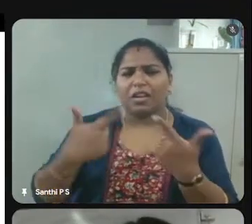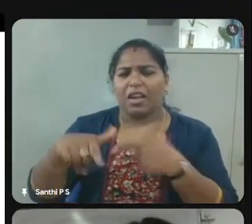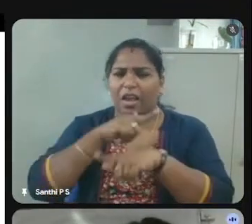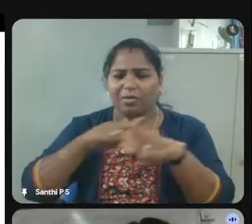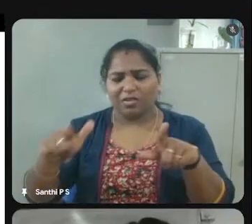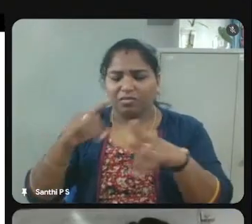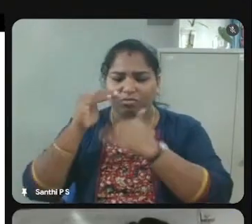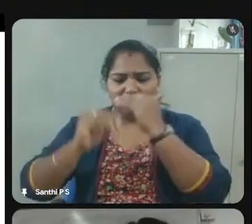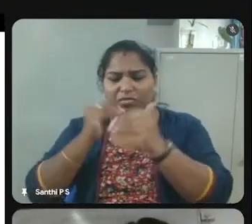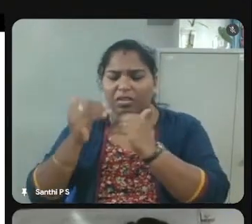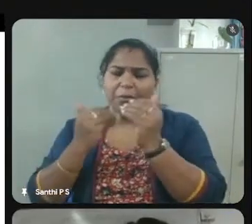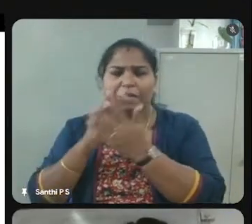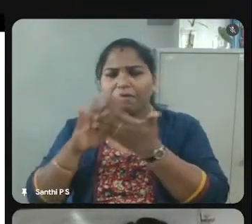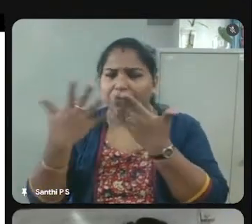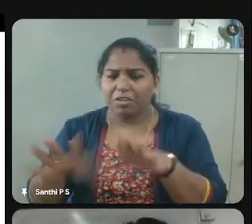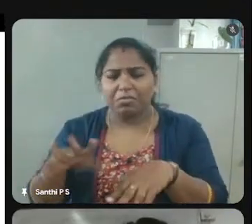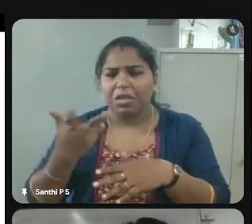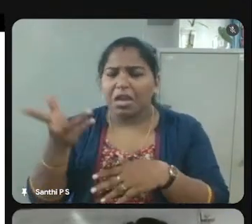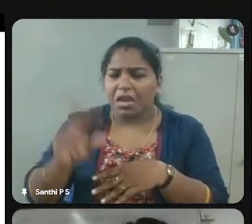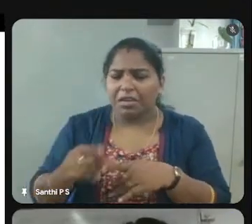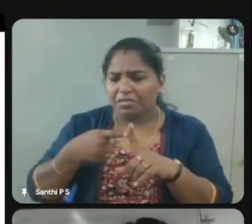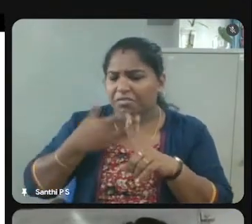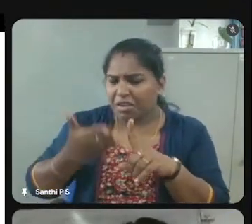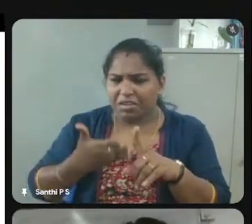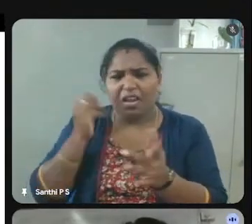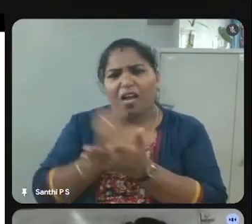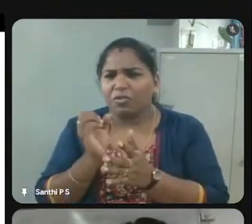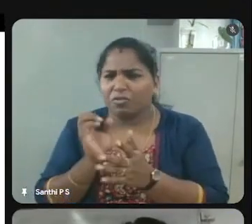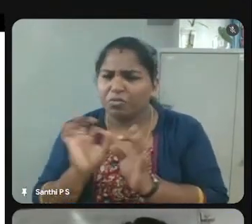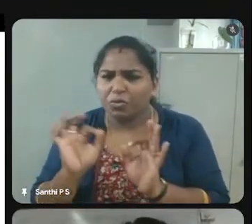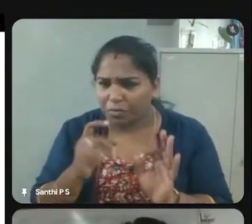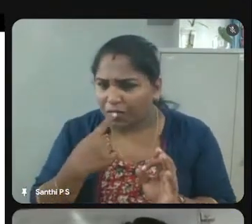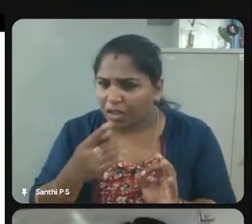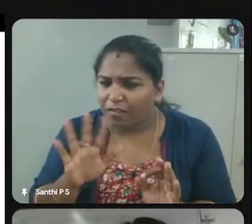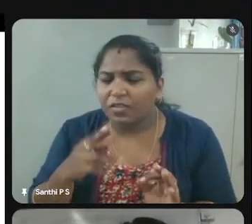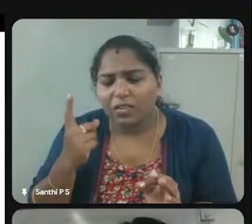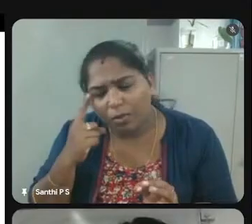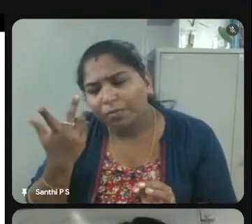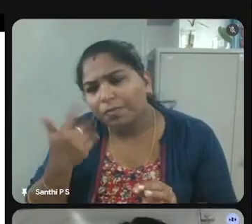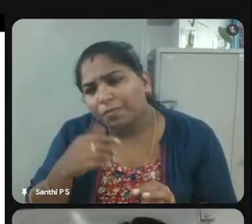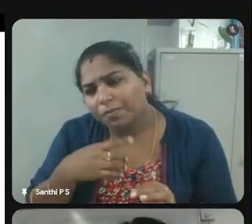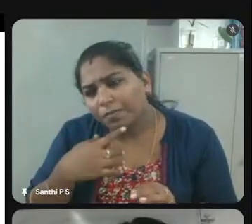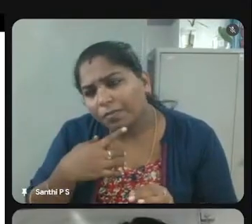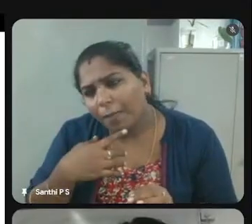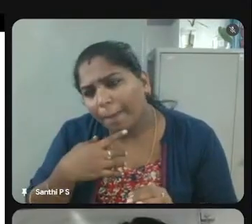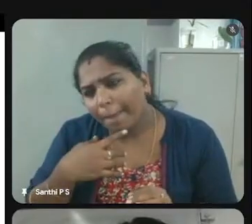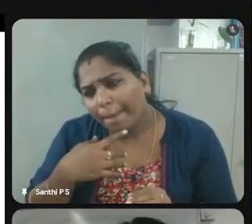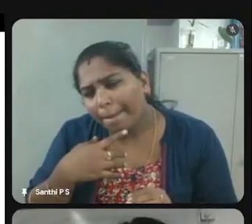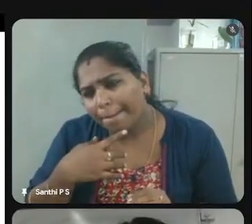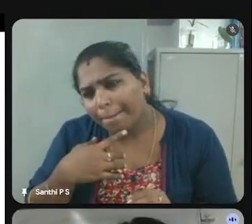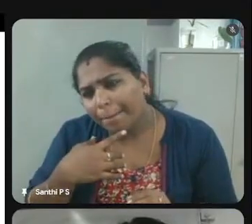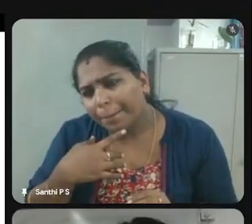ഓൾറെഡി കംപ്ലീറ്റ് ആയി, അങ്ങനെ ഒരു ചാൻസ് ഉണ്ടാവില്ല എന്ന് പറയുന്നു. അങ്ങനെ ഉണ്ടോ? നമുക്ക് ചിലപ്പോൾ ഞങ്ങൾ സ്പീച്ച്